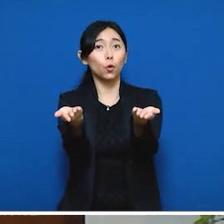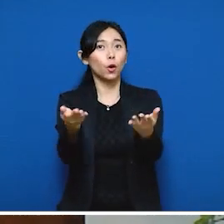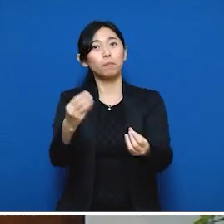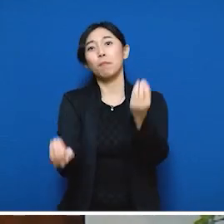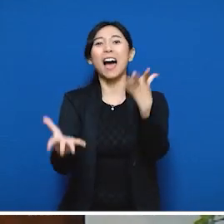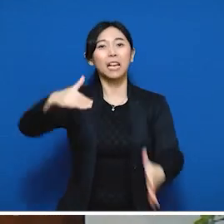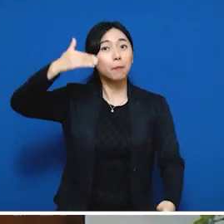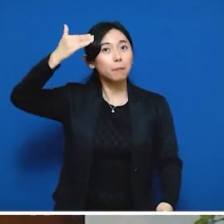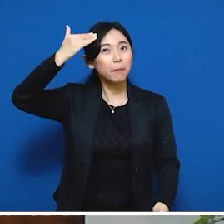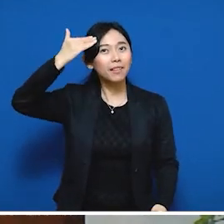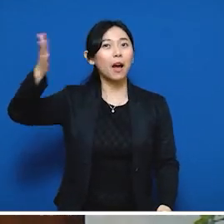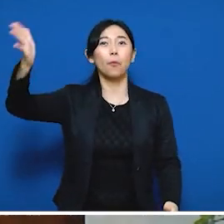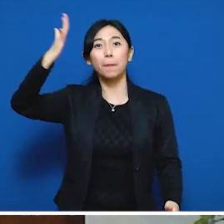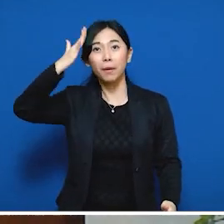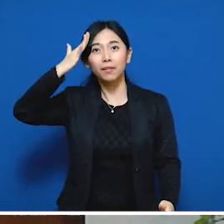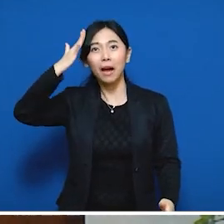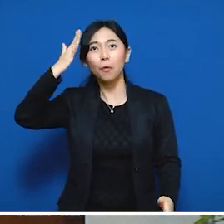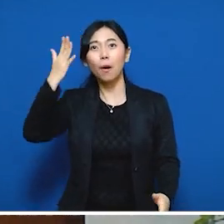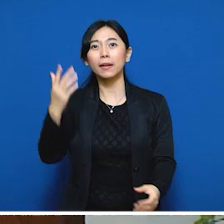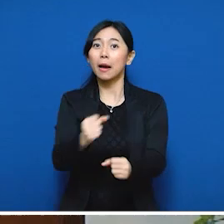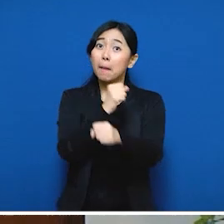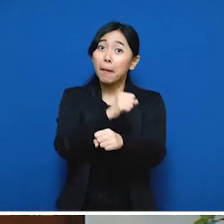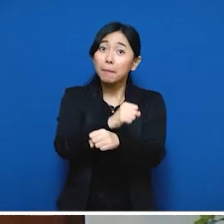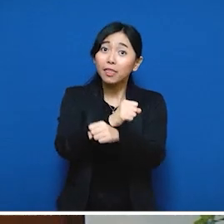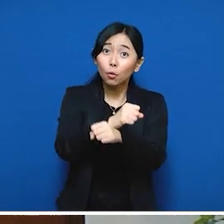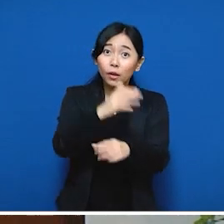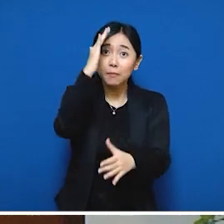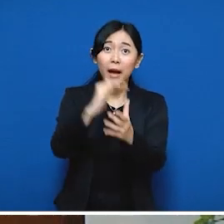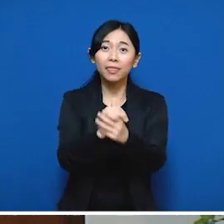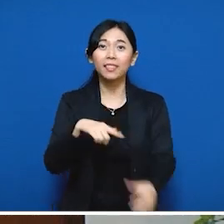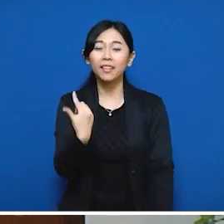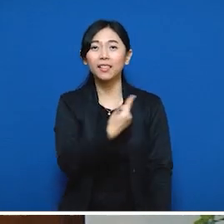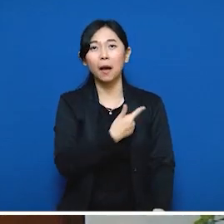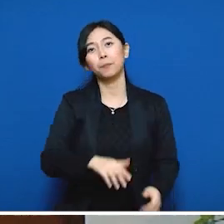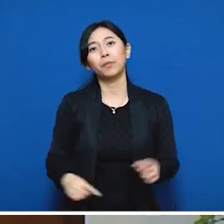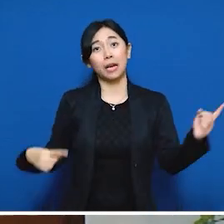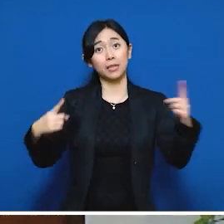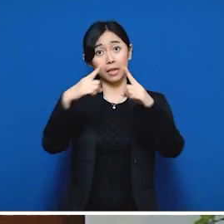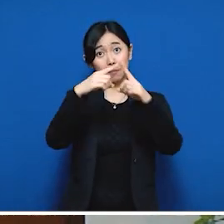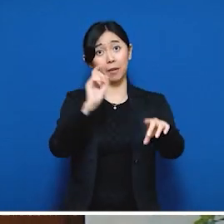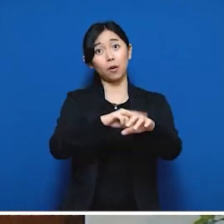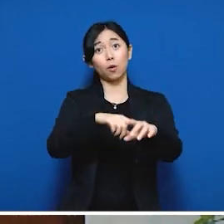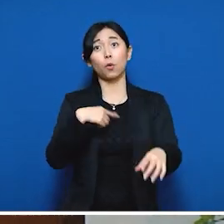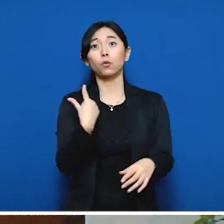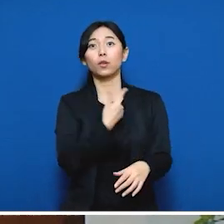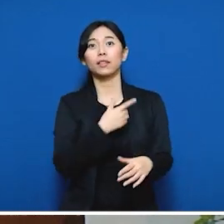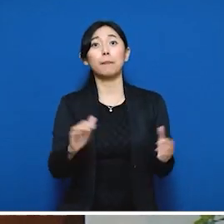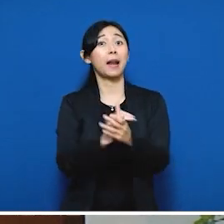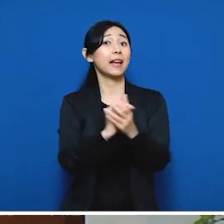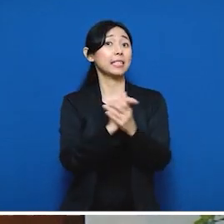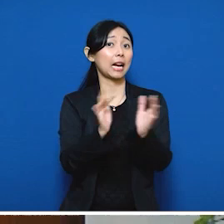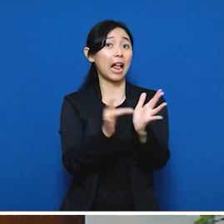Pengetahuan-pengetahuan itulah yang membentuk iman kita. Sampai ketika kita katekisasi,